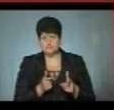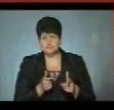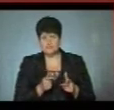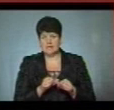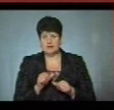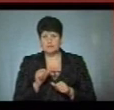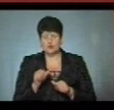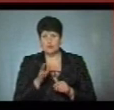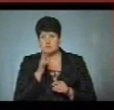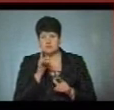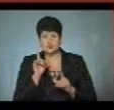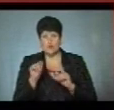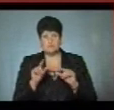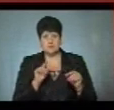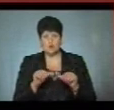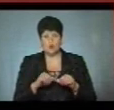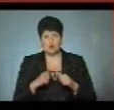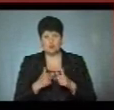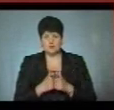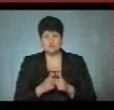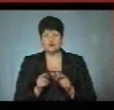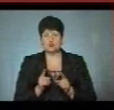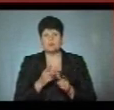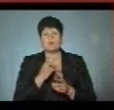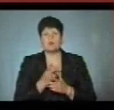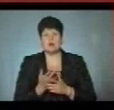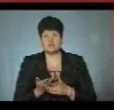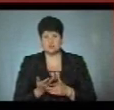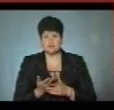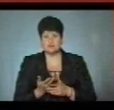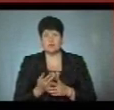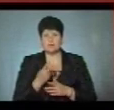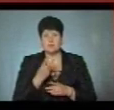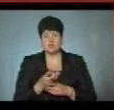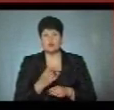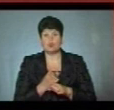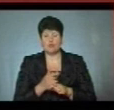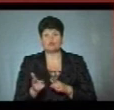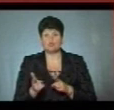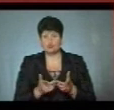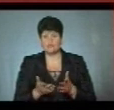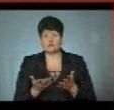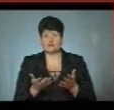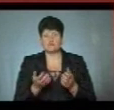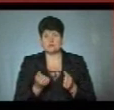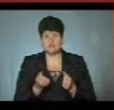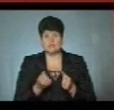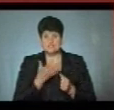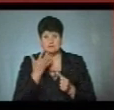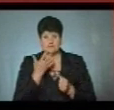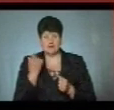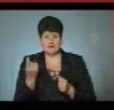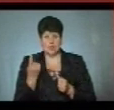Крім того, під час об'їзду комісійно, що ми побачили? Ми побачили роботу, готовність. Якщо взяти з південних